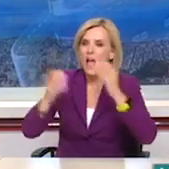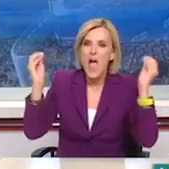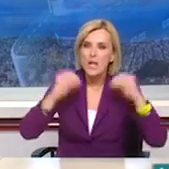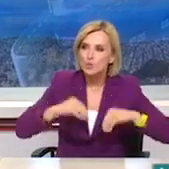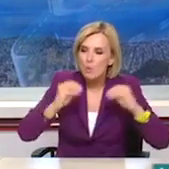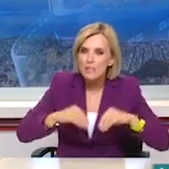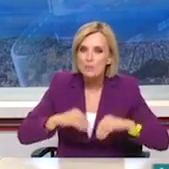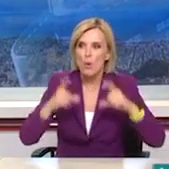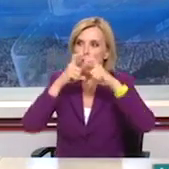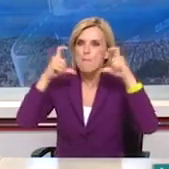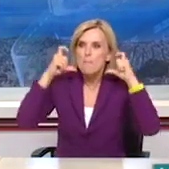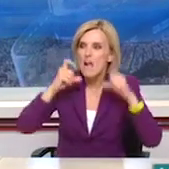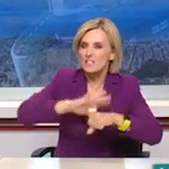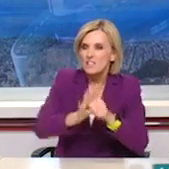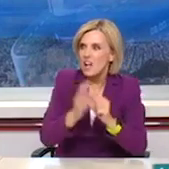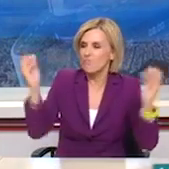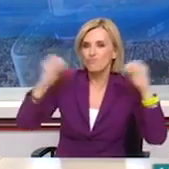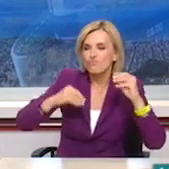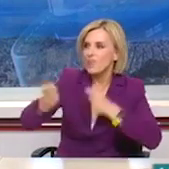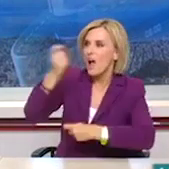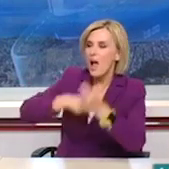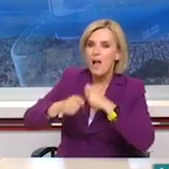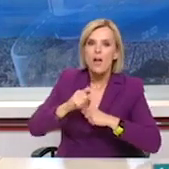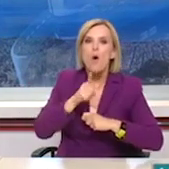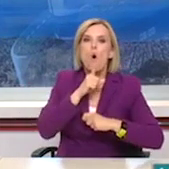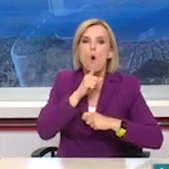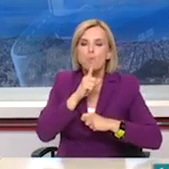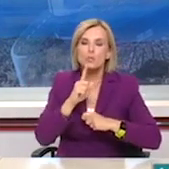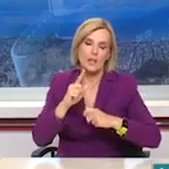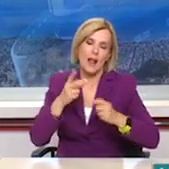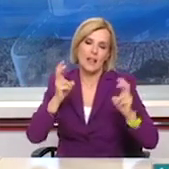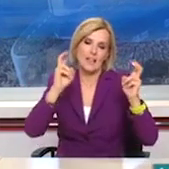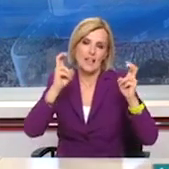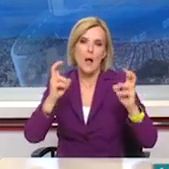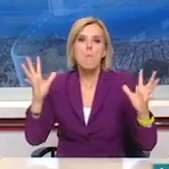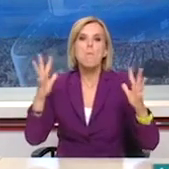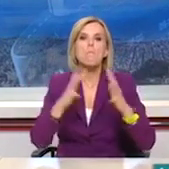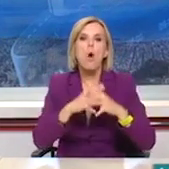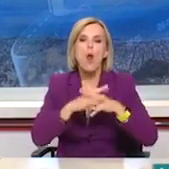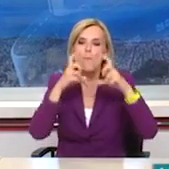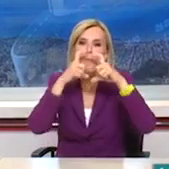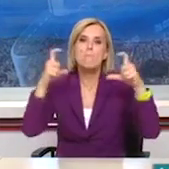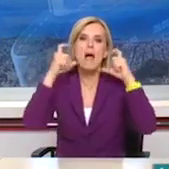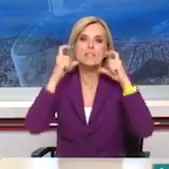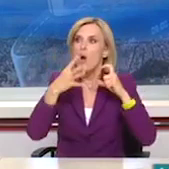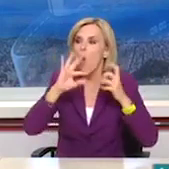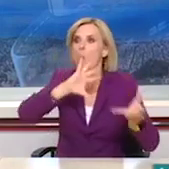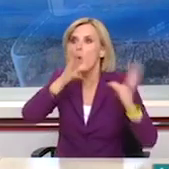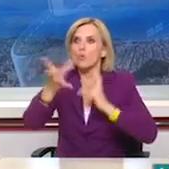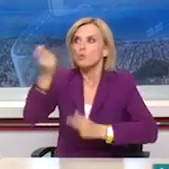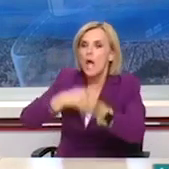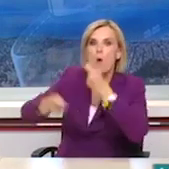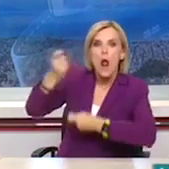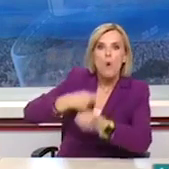πόλεμο για τις μάσκες, όπως χαρακτηριστικά τον ονόμασε το Αμερικανικό Δίκτυο CNN, η ενίσχυση του εργαστηριακού ελέγχου,